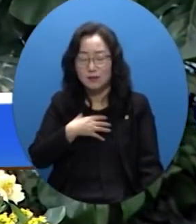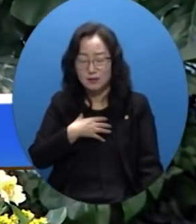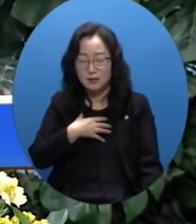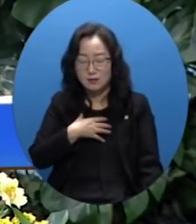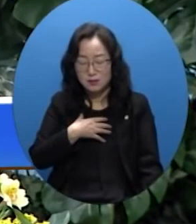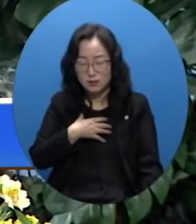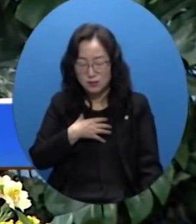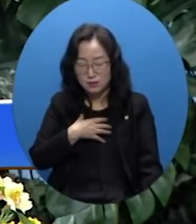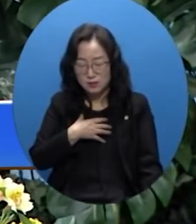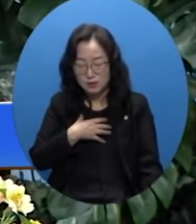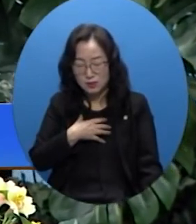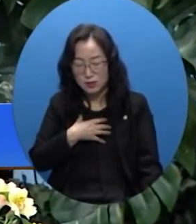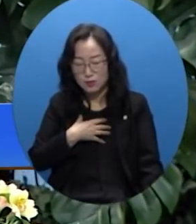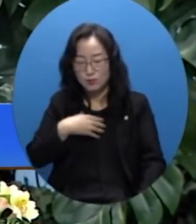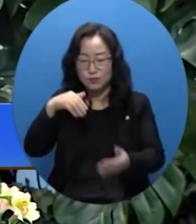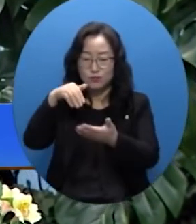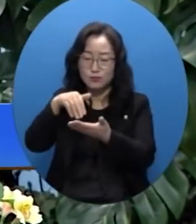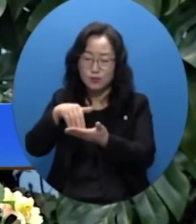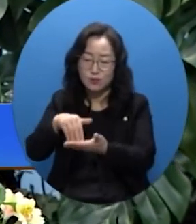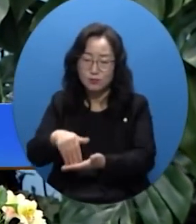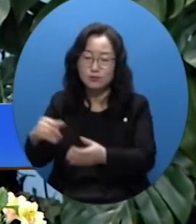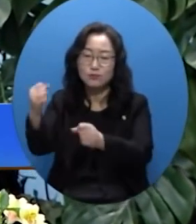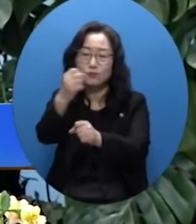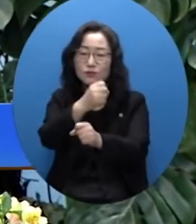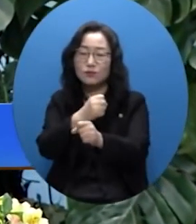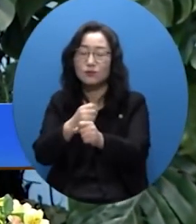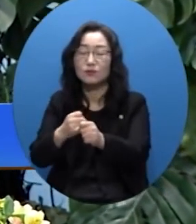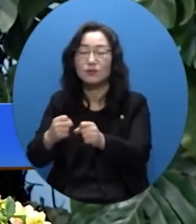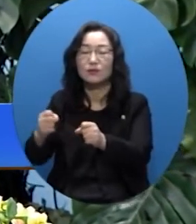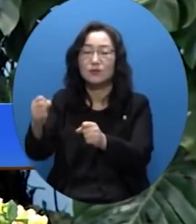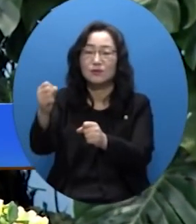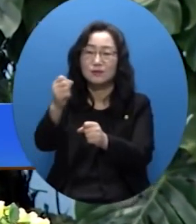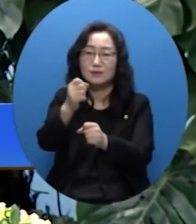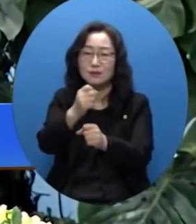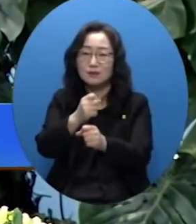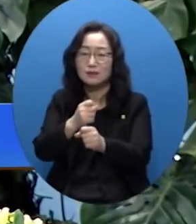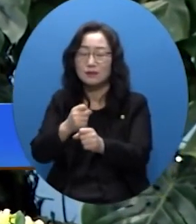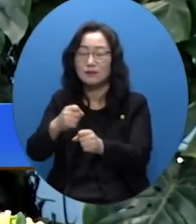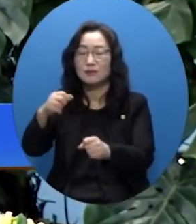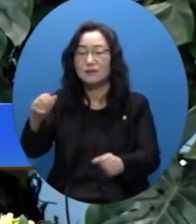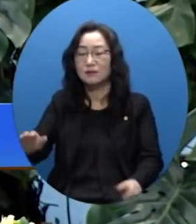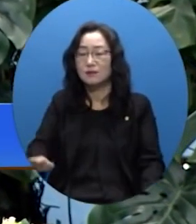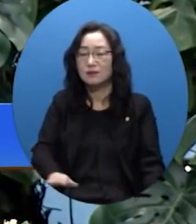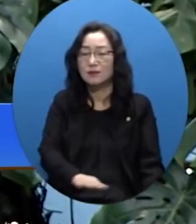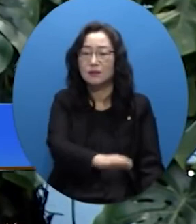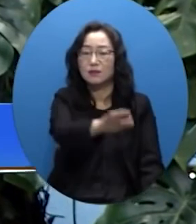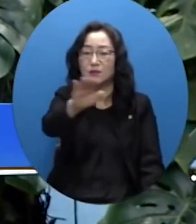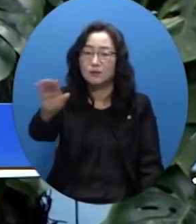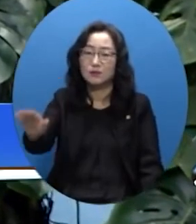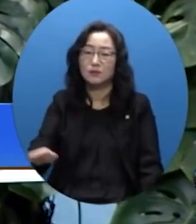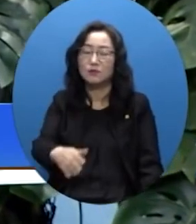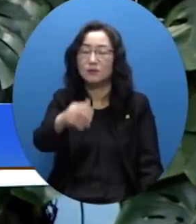어 저건 쉐 물고 그 제 1